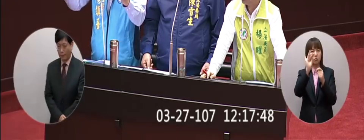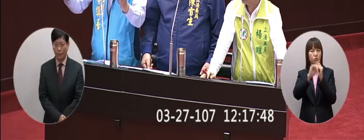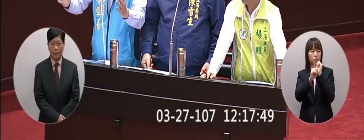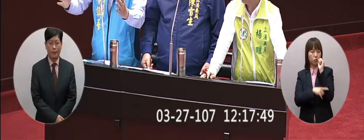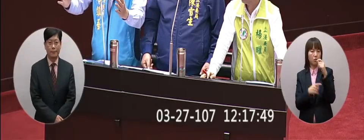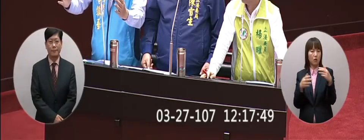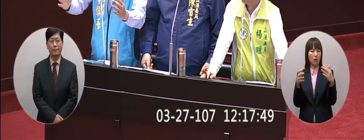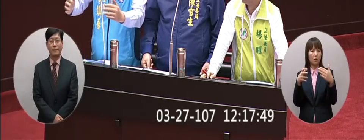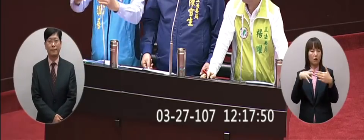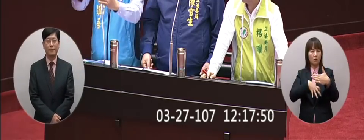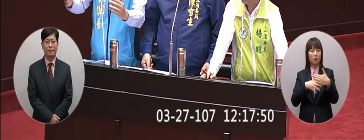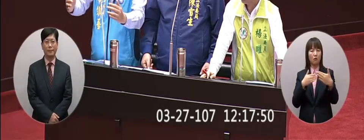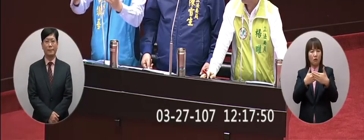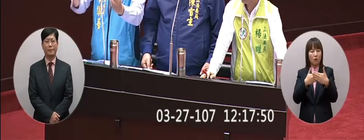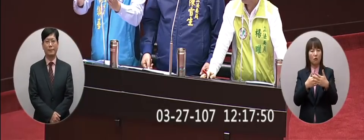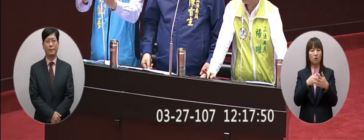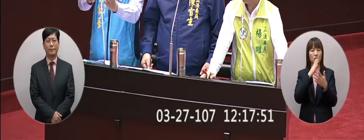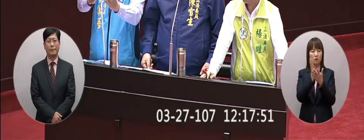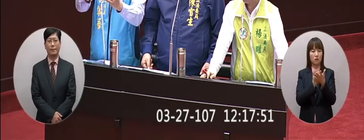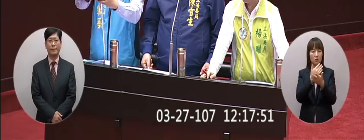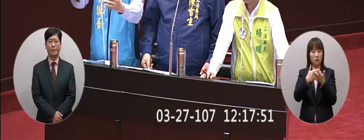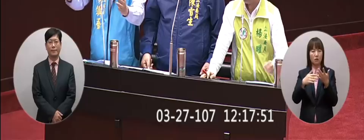然后把这个地呢